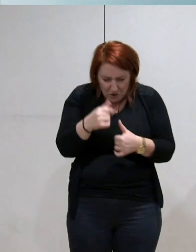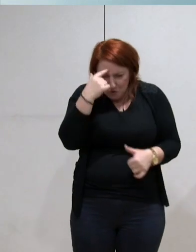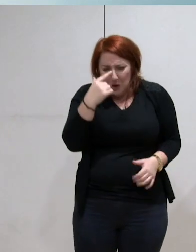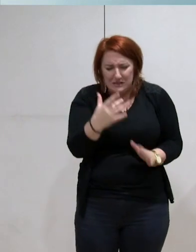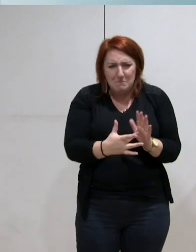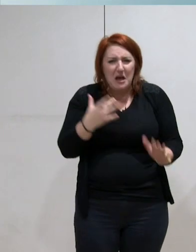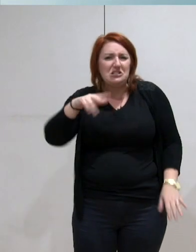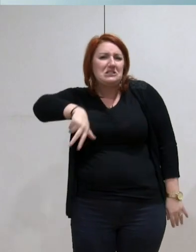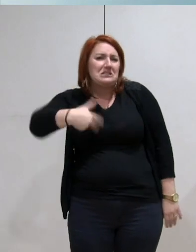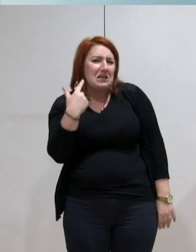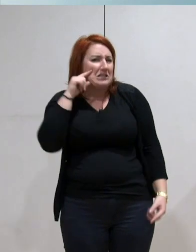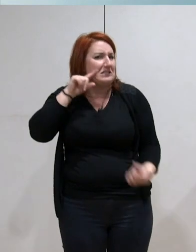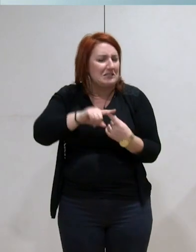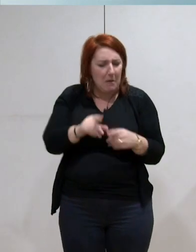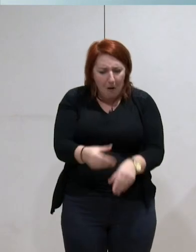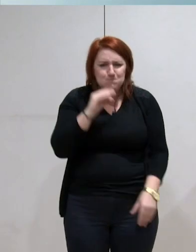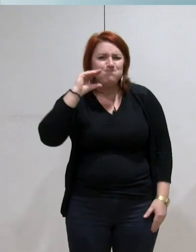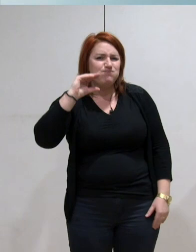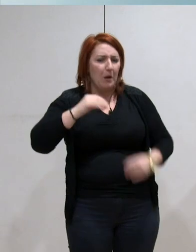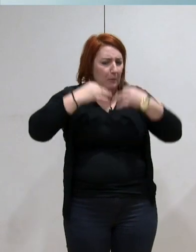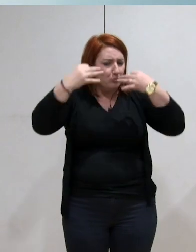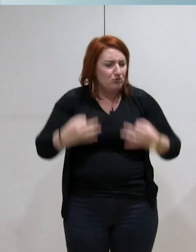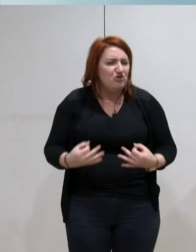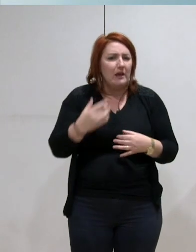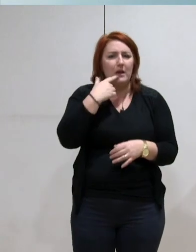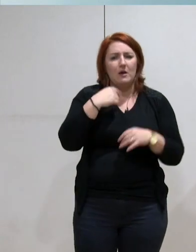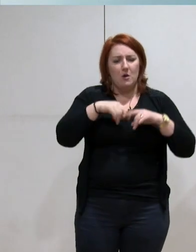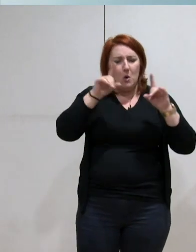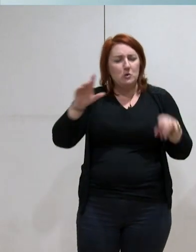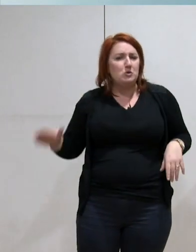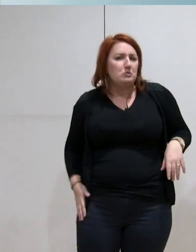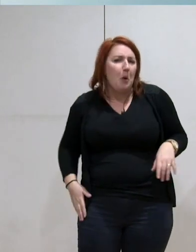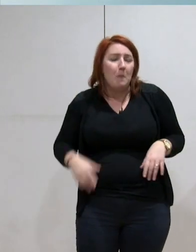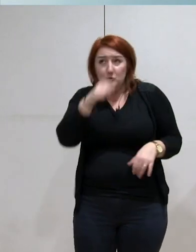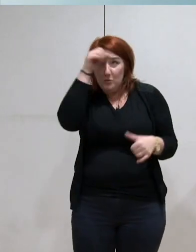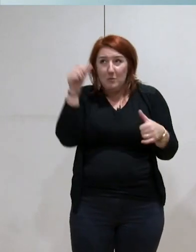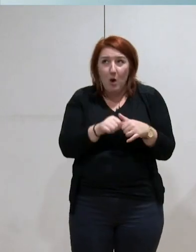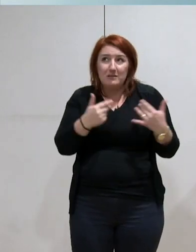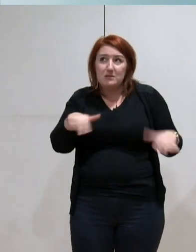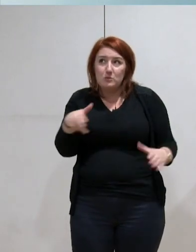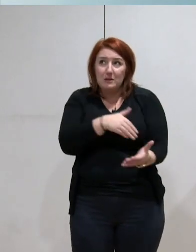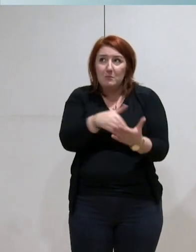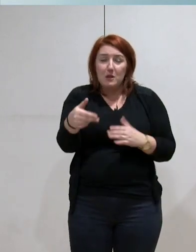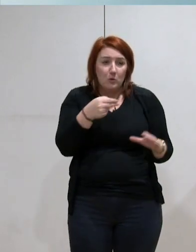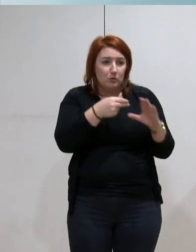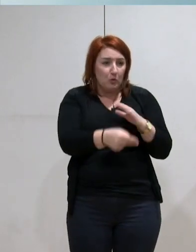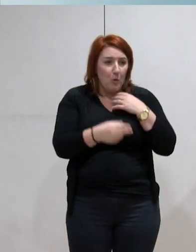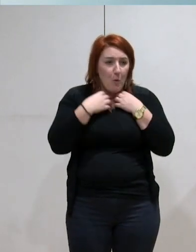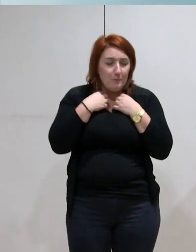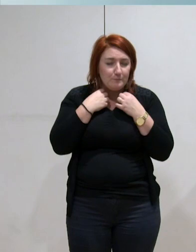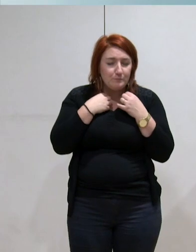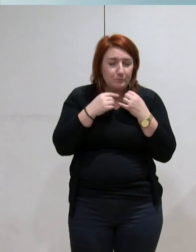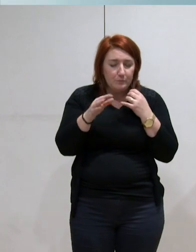du budget nos ressources propres de mémoire sont à 18 millions d'euros notre